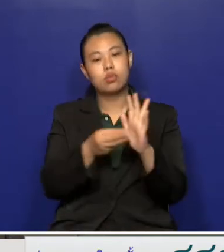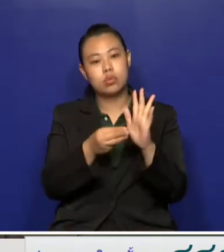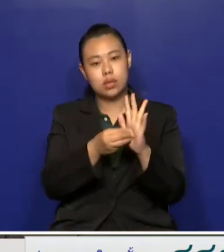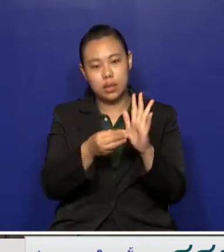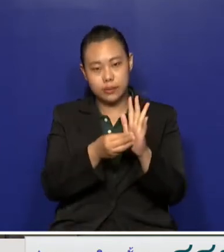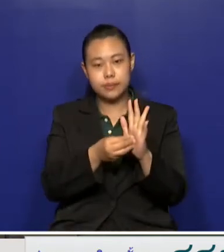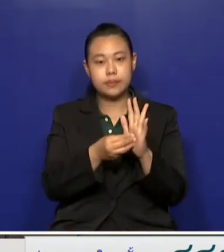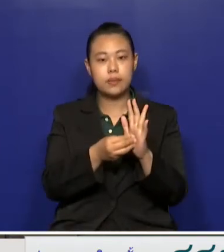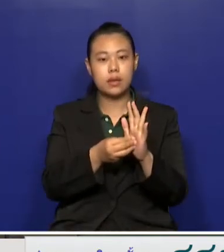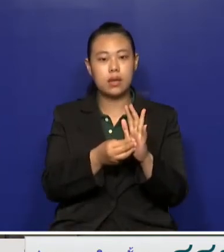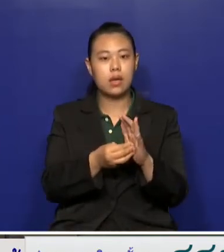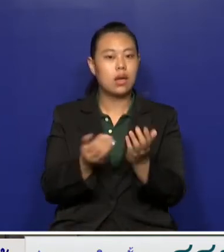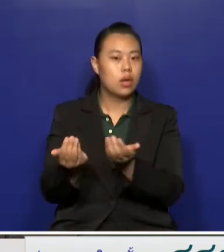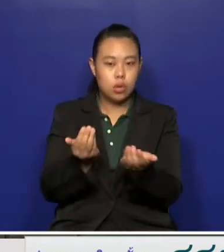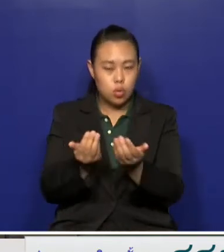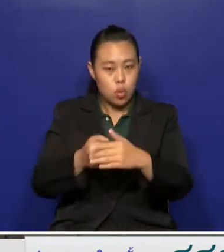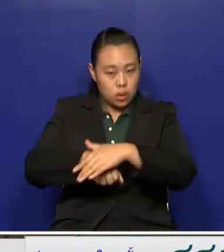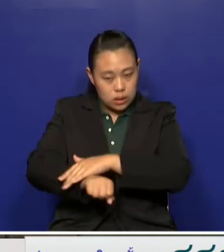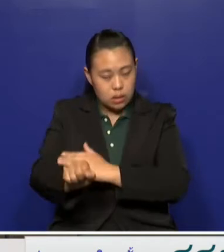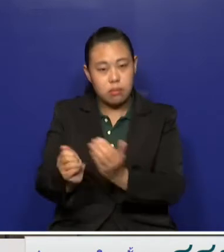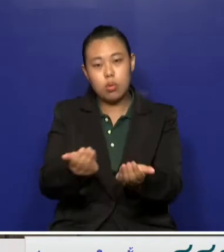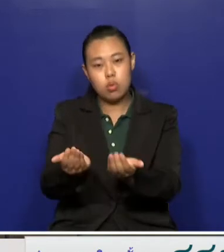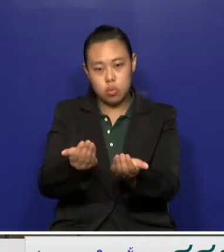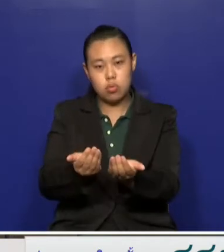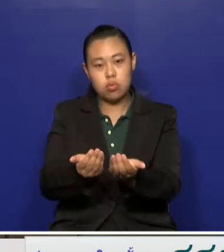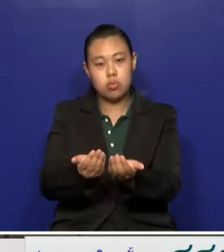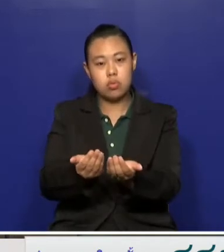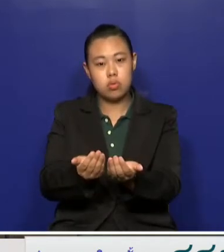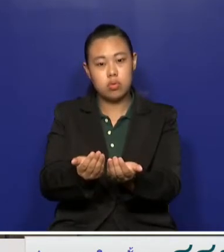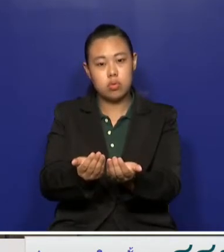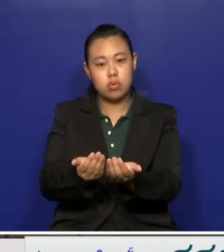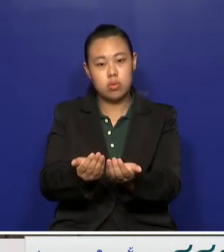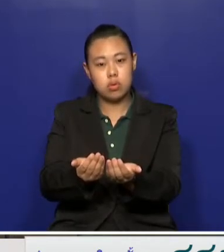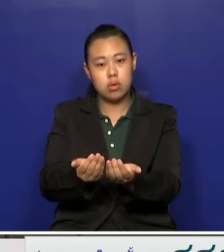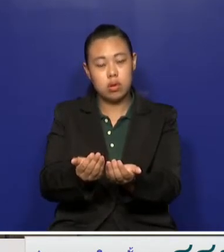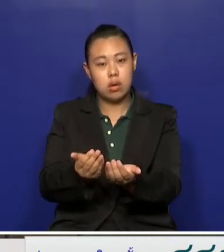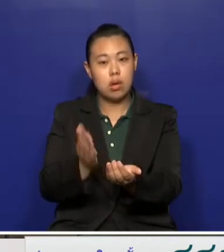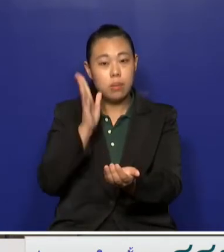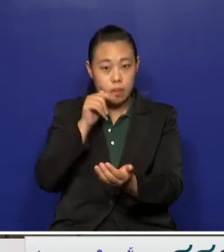ให้ลูกตั้งแต่แรกเกิดแล้วครับอยู่กับพ่อแม่